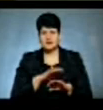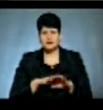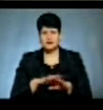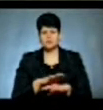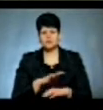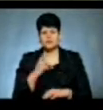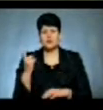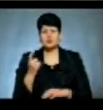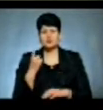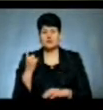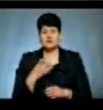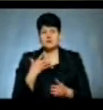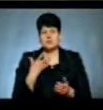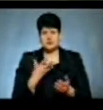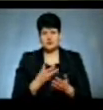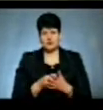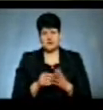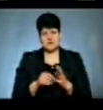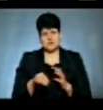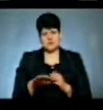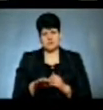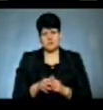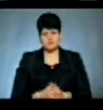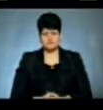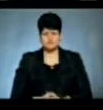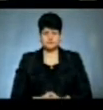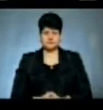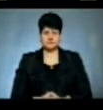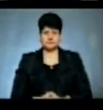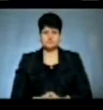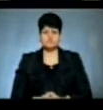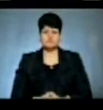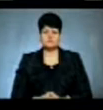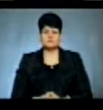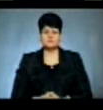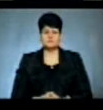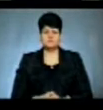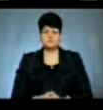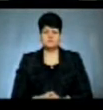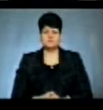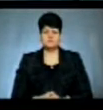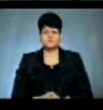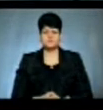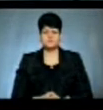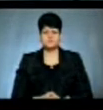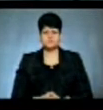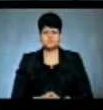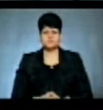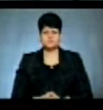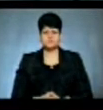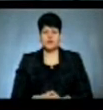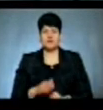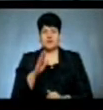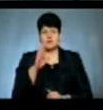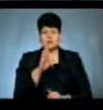господарем на своїй землі. Анастасія Чечко, Андрій Бодак. Новини.